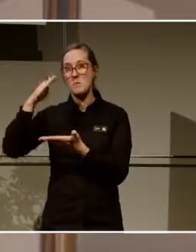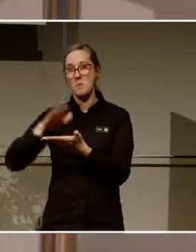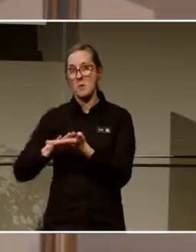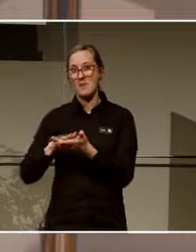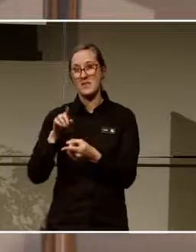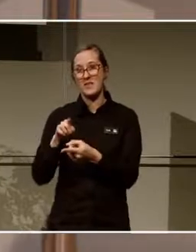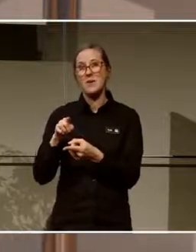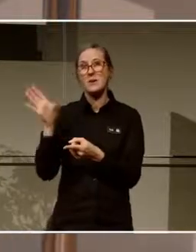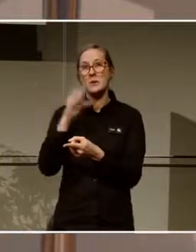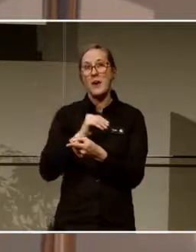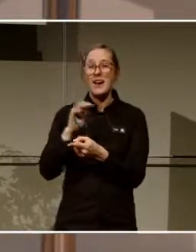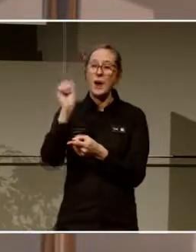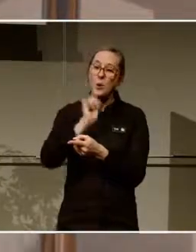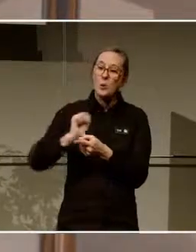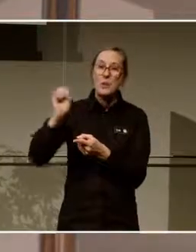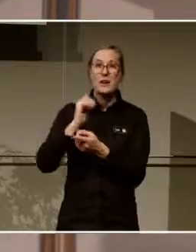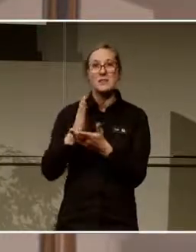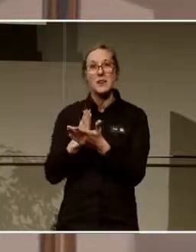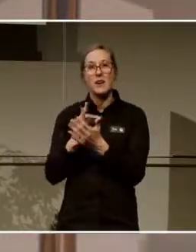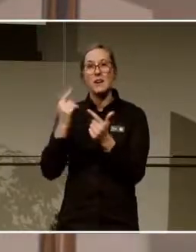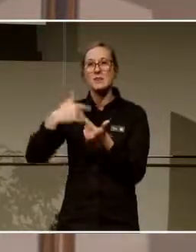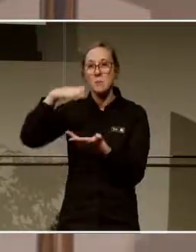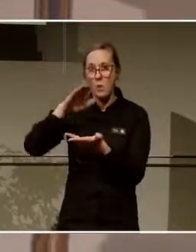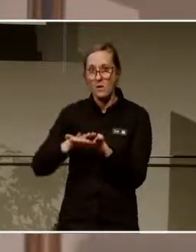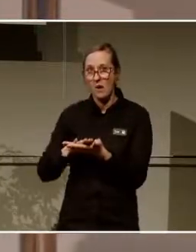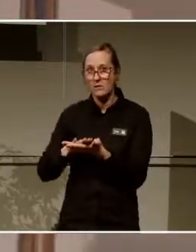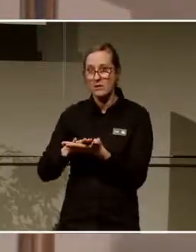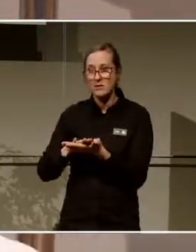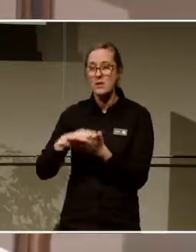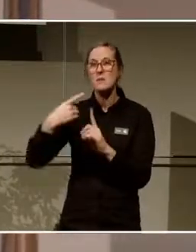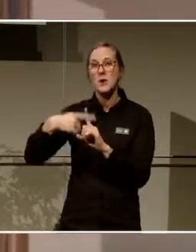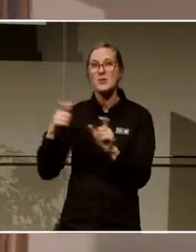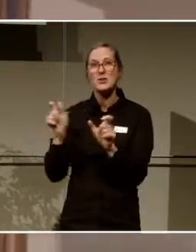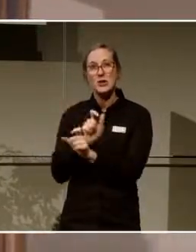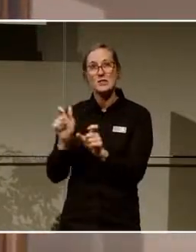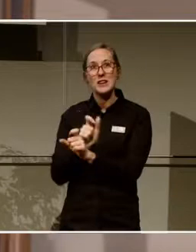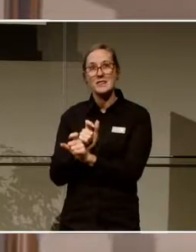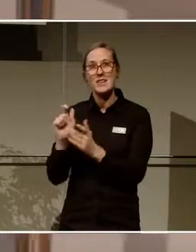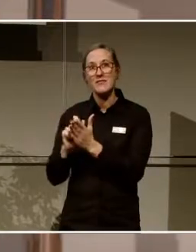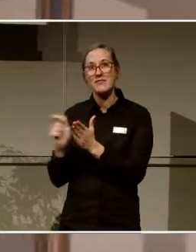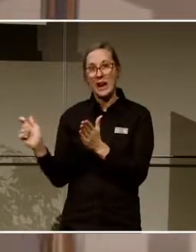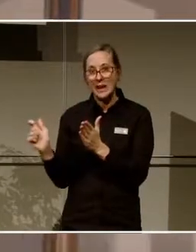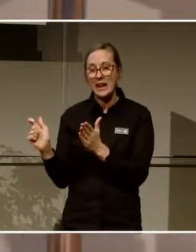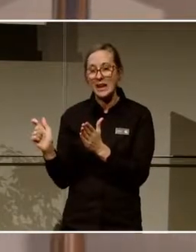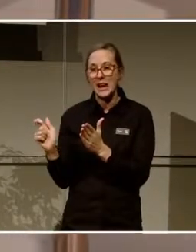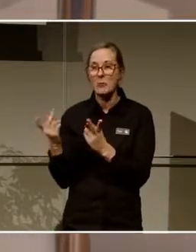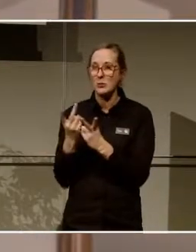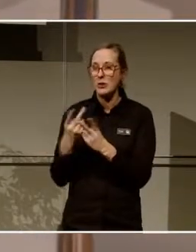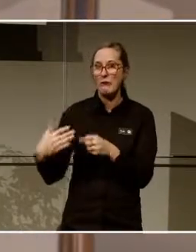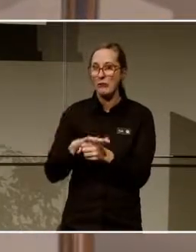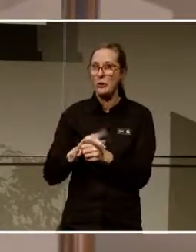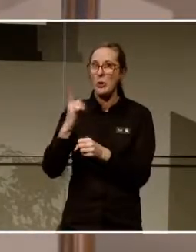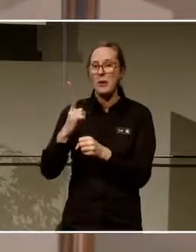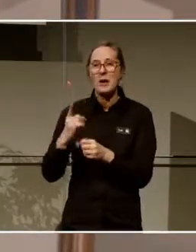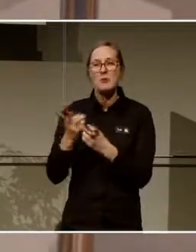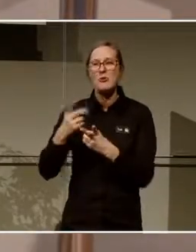är Europeiska informationssäkerhetsmånaden alltid i oktober. Det är också dyslexiveckan. Vi har inte landat ännu vilken